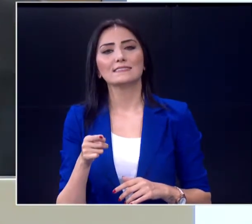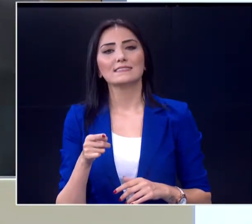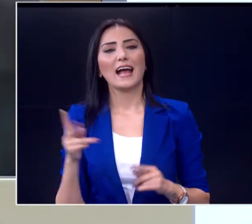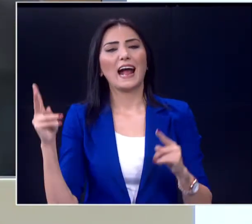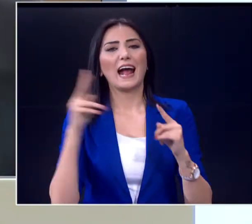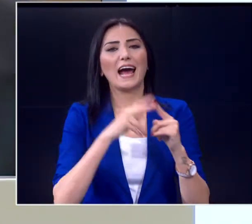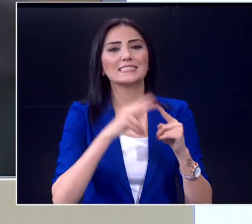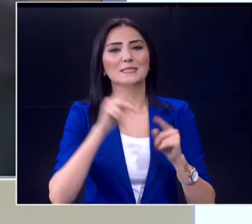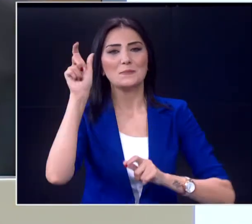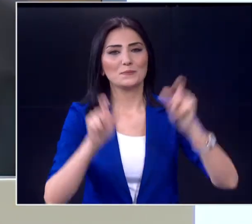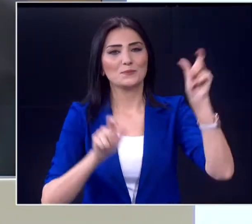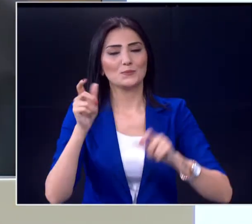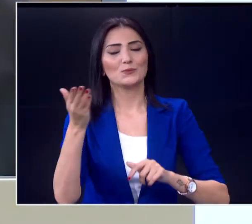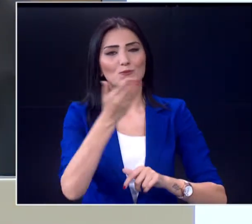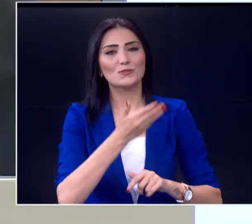katılımcılar,